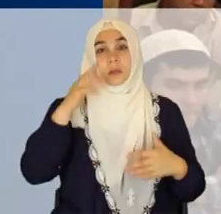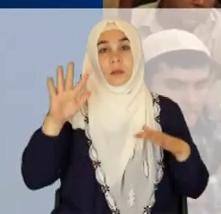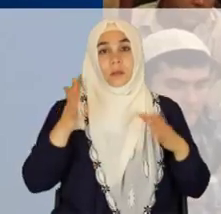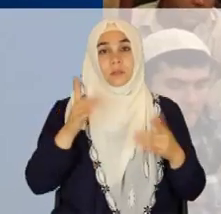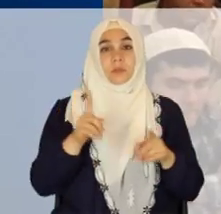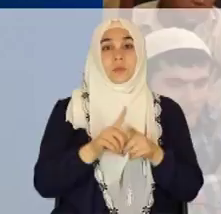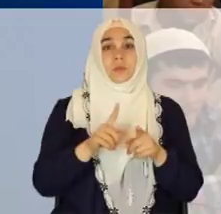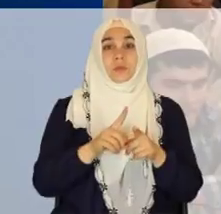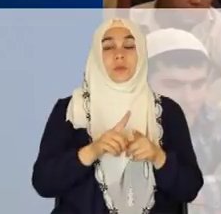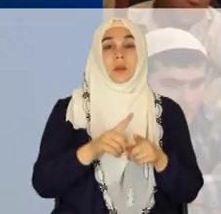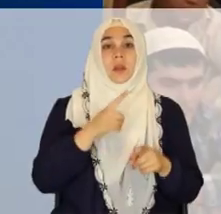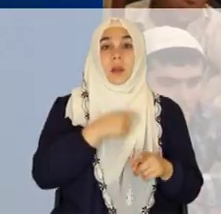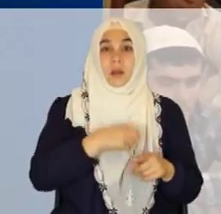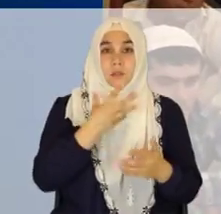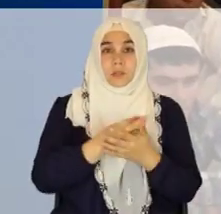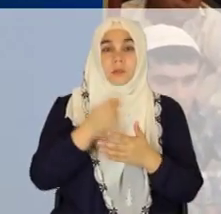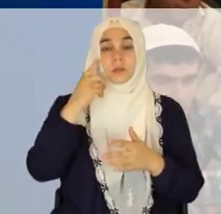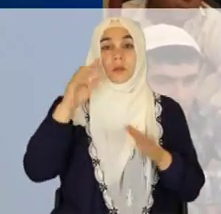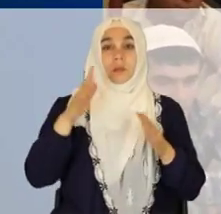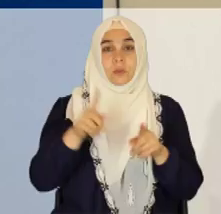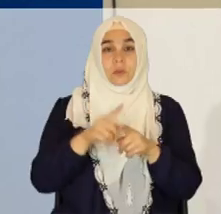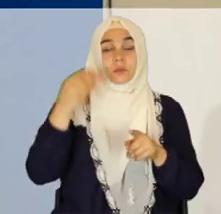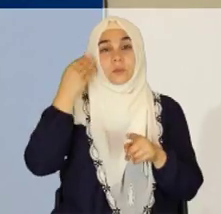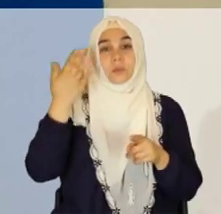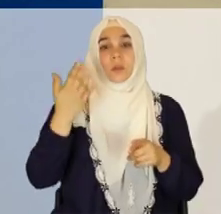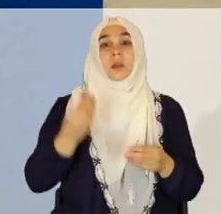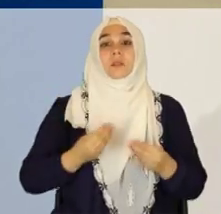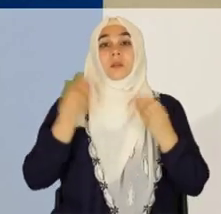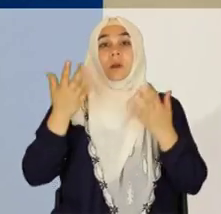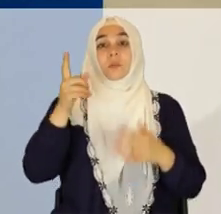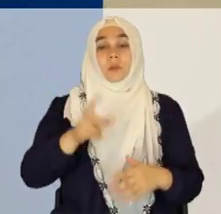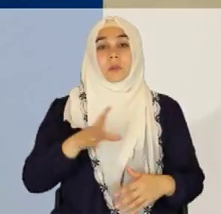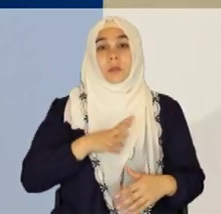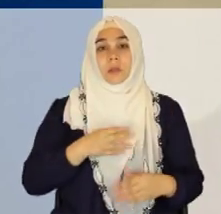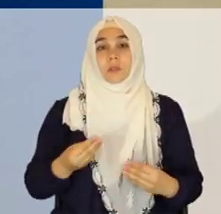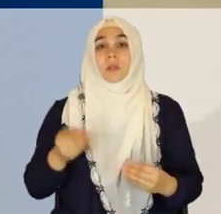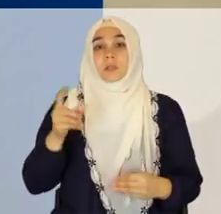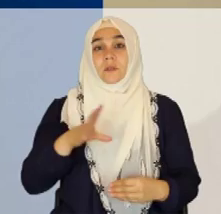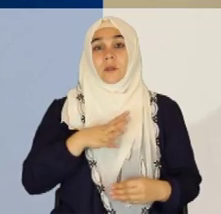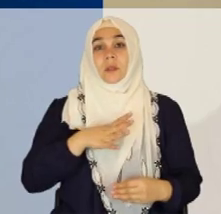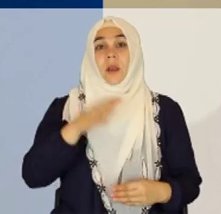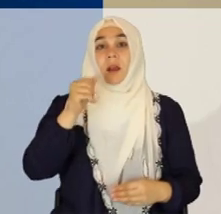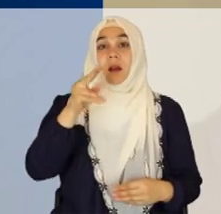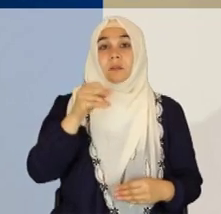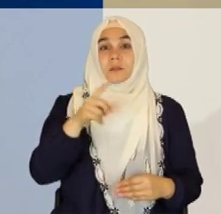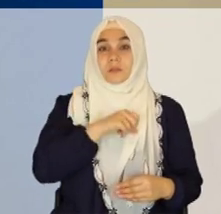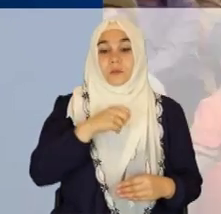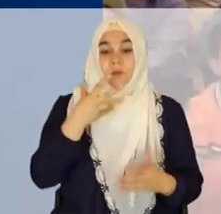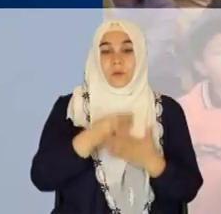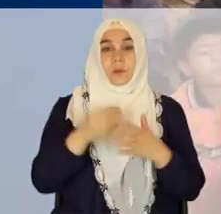shu. Shuning uchun zakot bergan odam do'zaxdan